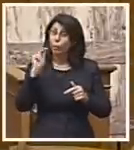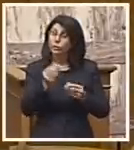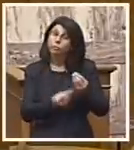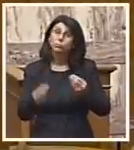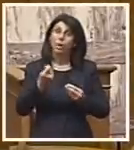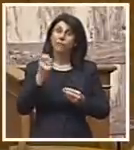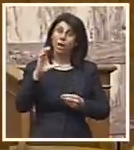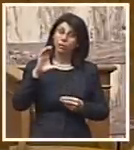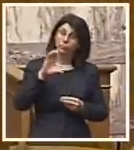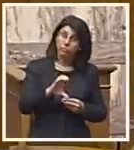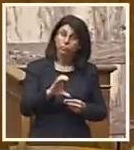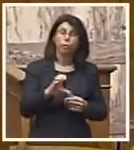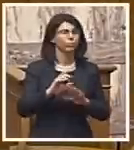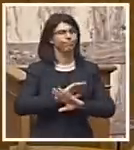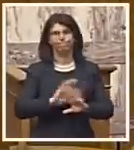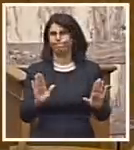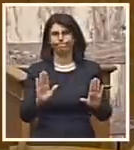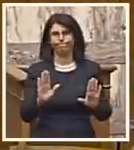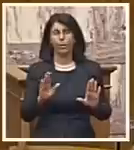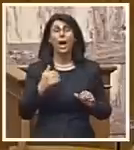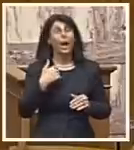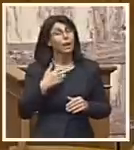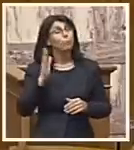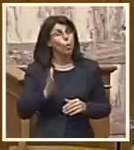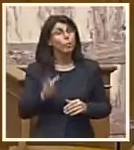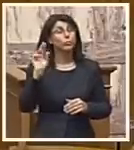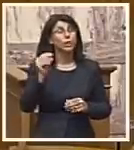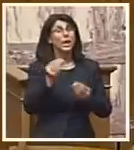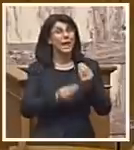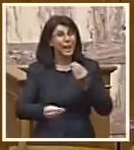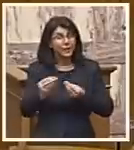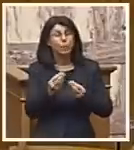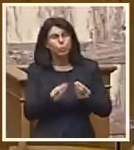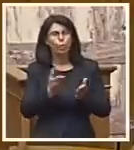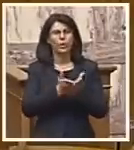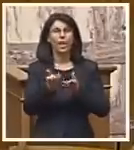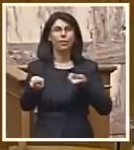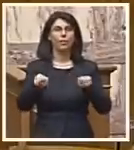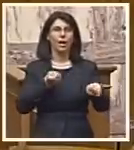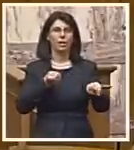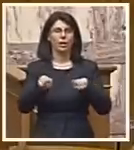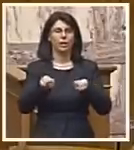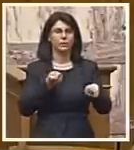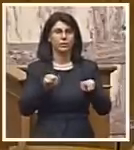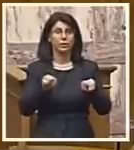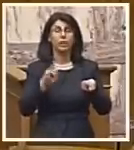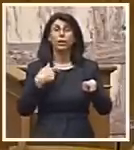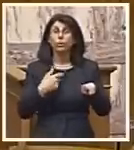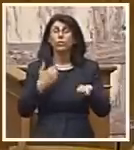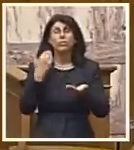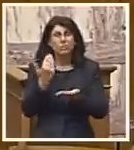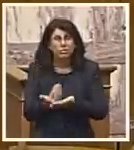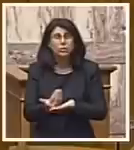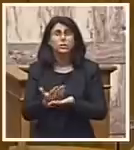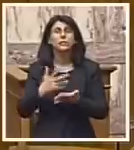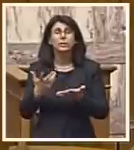χρήματα, μπορούμε όμως να υποσχεθούμε καλύτερη και δικαιότερη διαχείριση. Να διεκδικήσουμε επίσης και να αξιοποιήσουμε